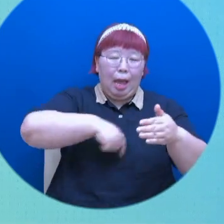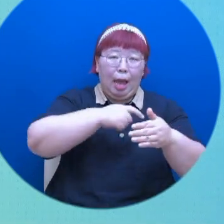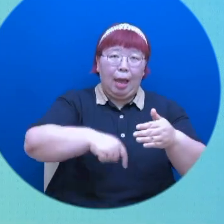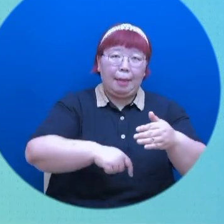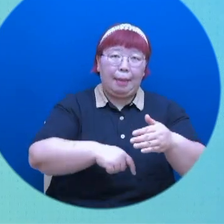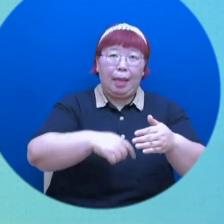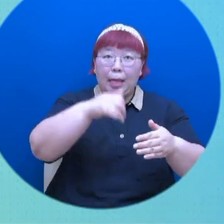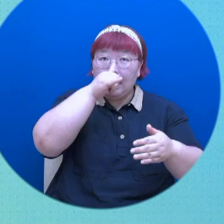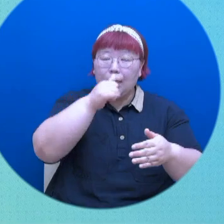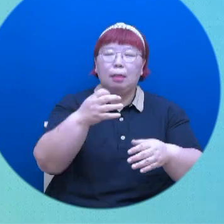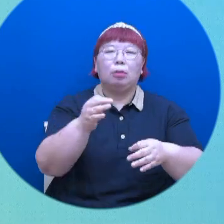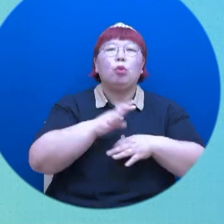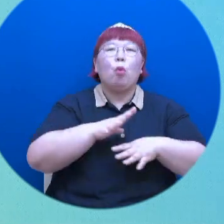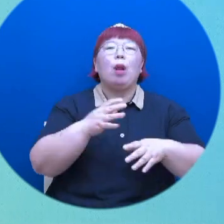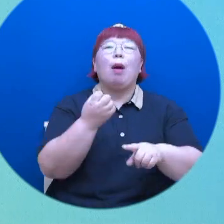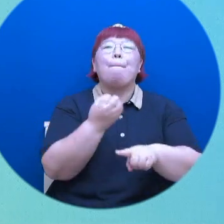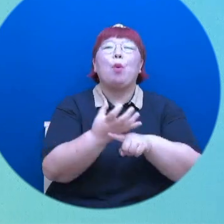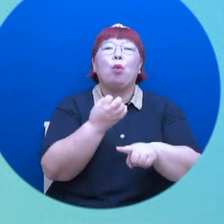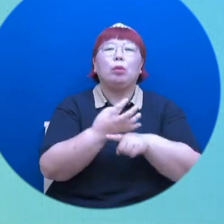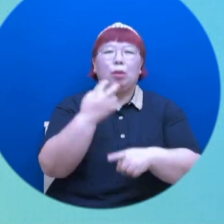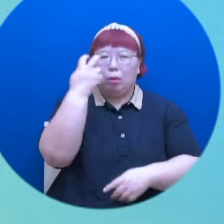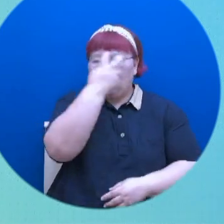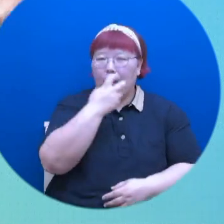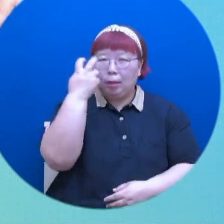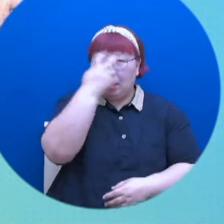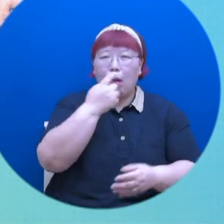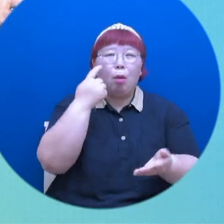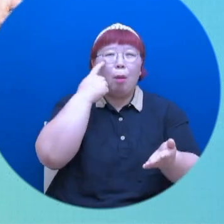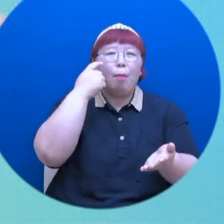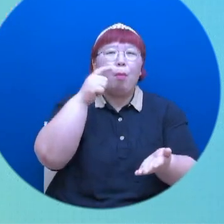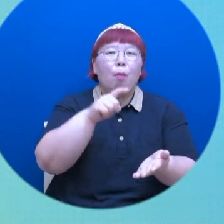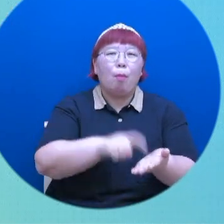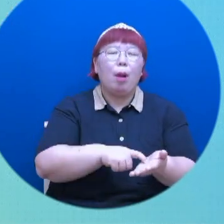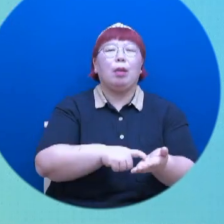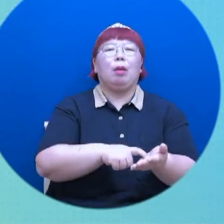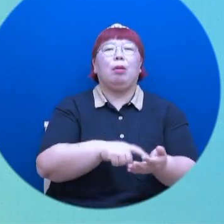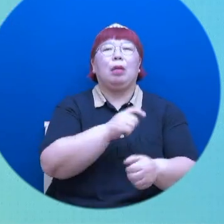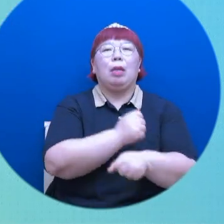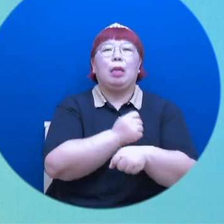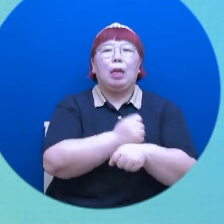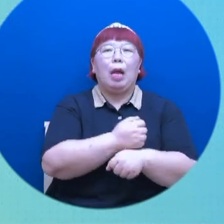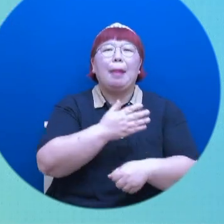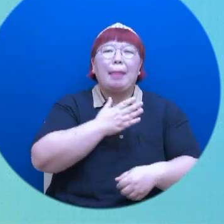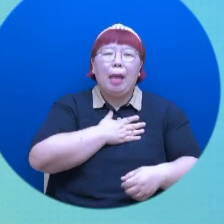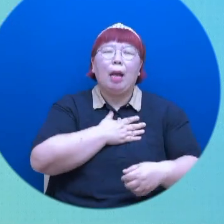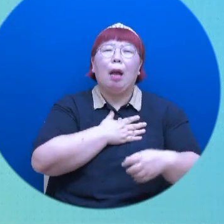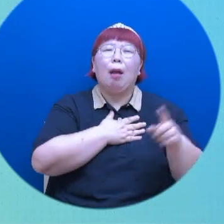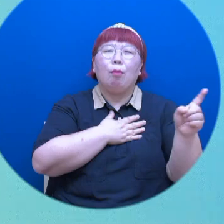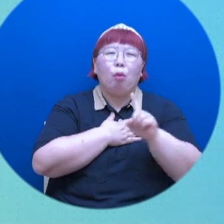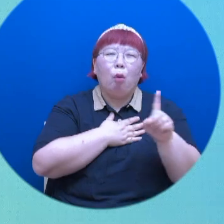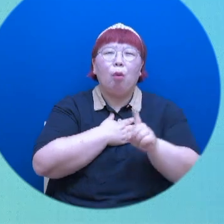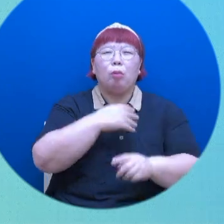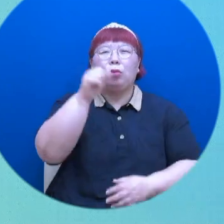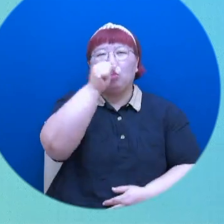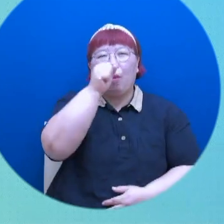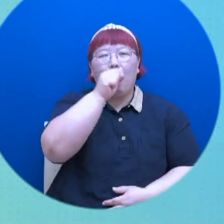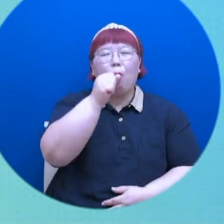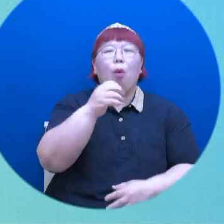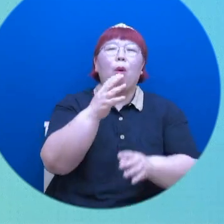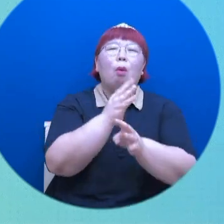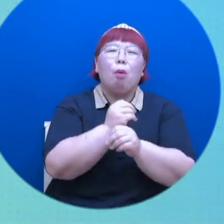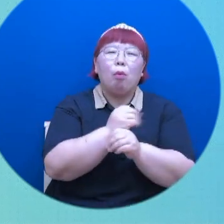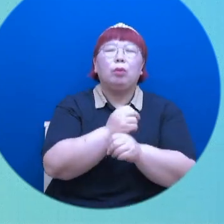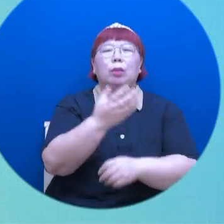놀라운 보석을 관찰하고 발견했더니 자신이 무엇을 좋아하는지, 언제